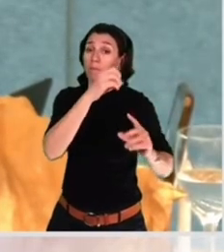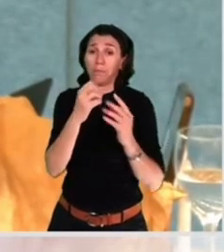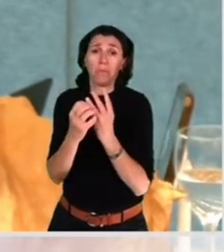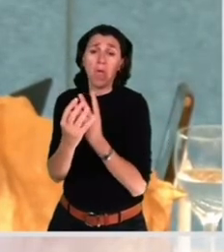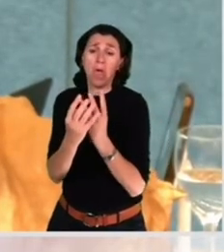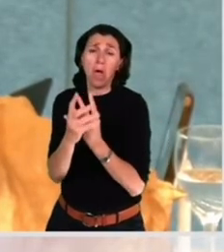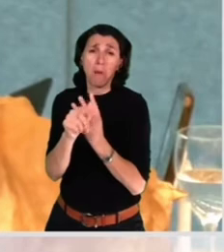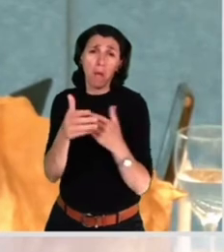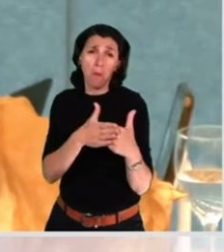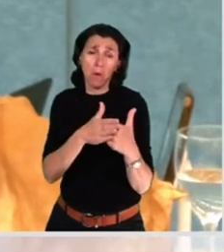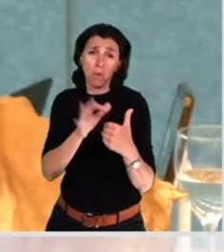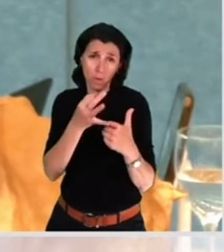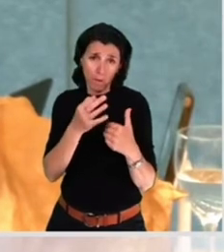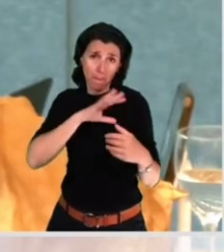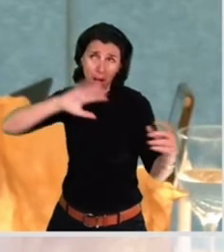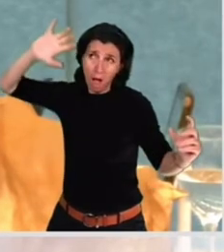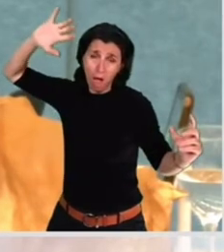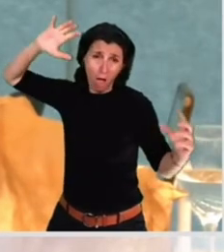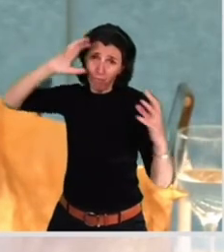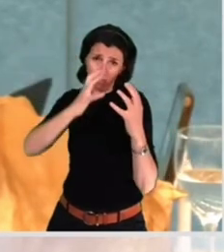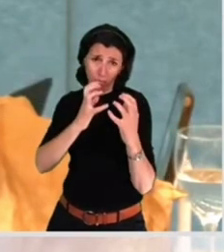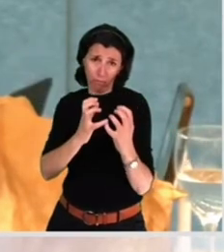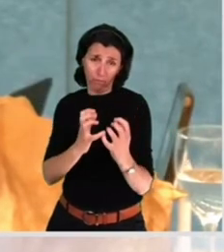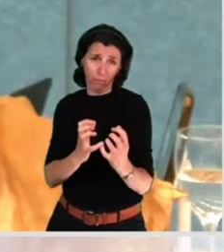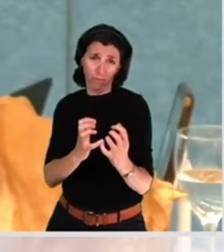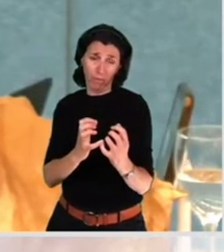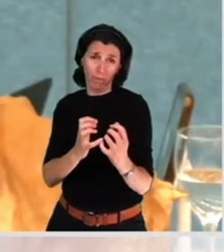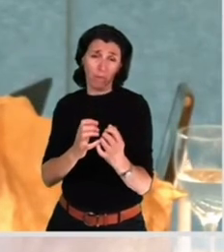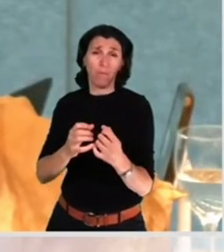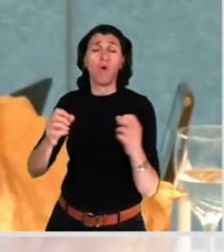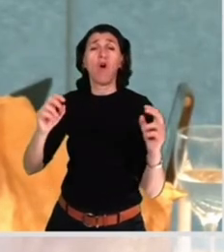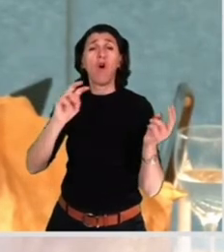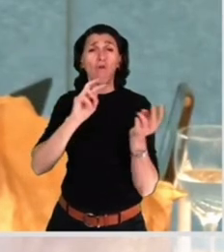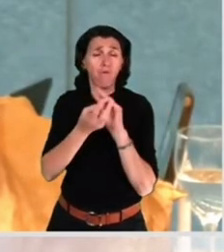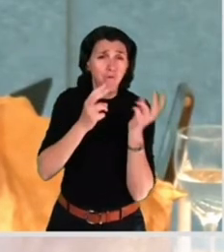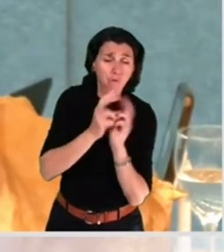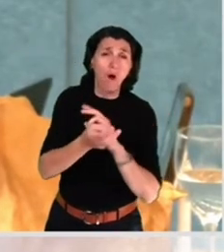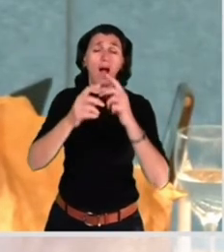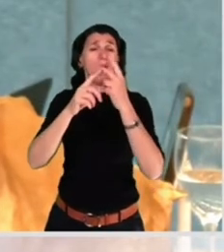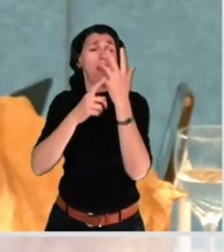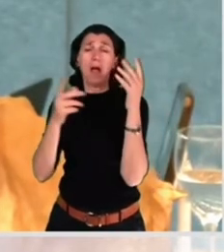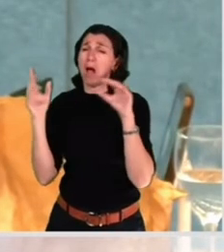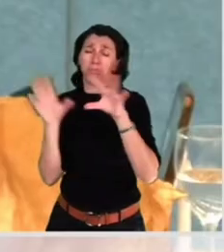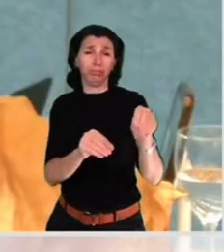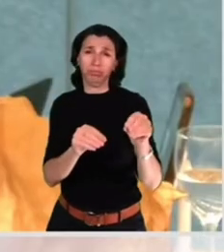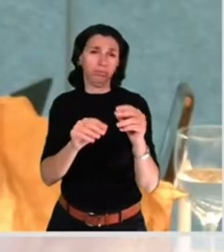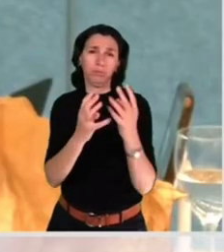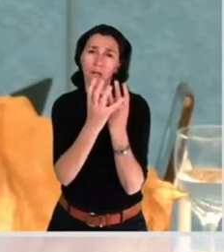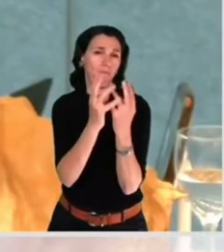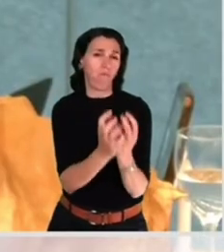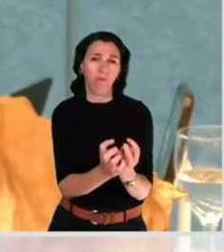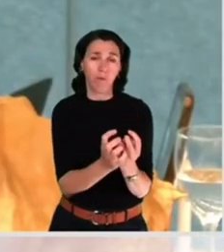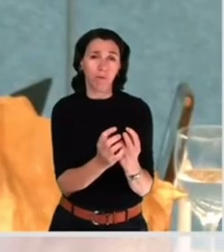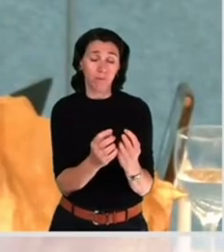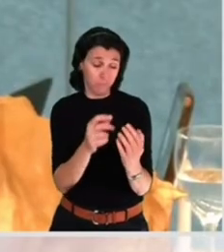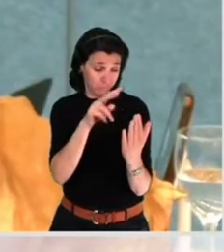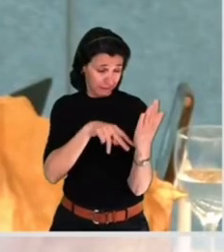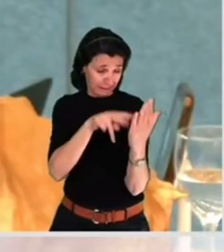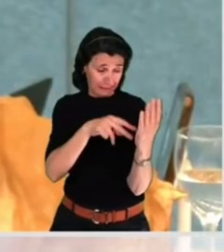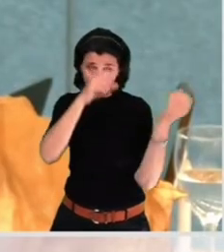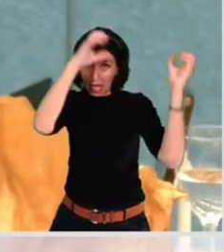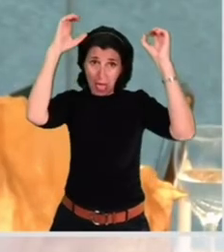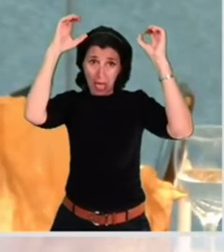résistera ni à la chaleur, ni aux grands événements comme la foire. Quand j'ai vu tout ça, franchement, mon rêve a